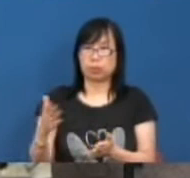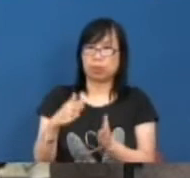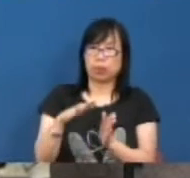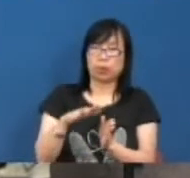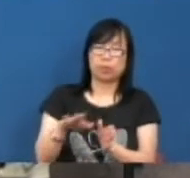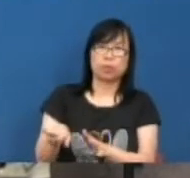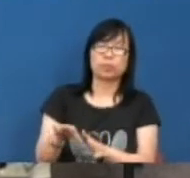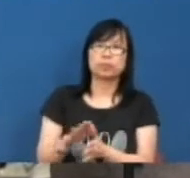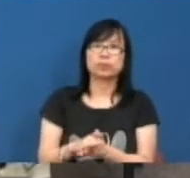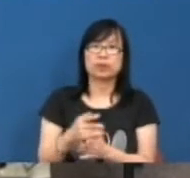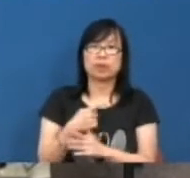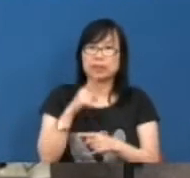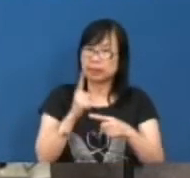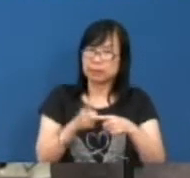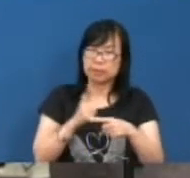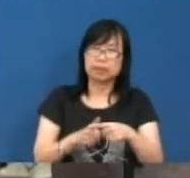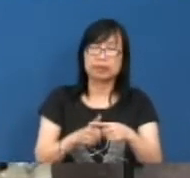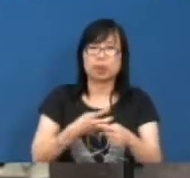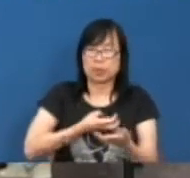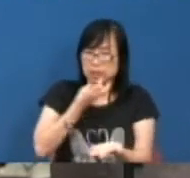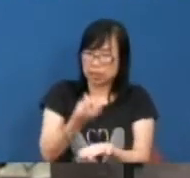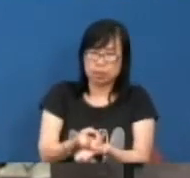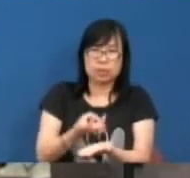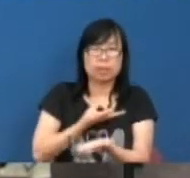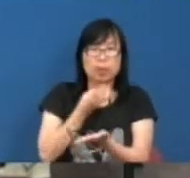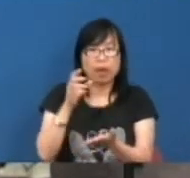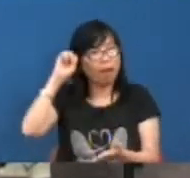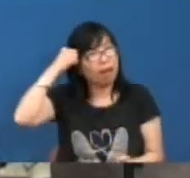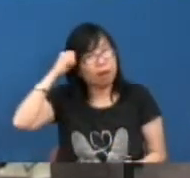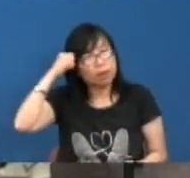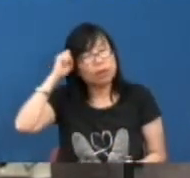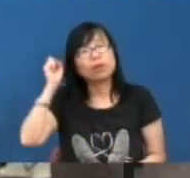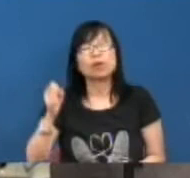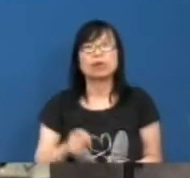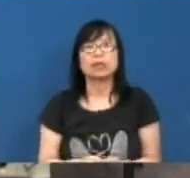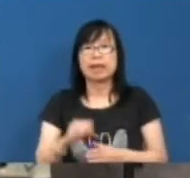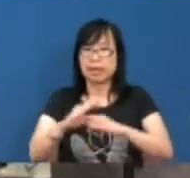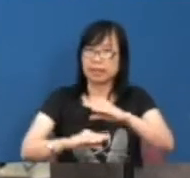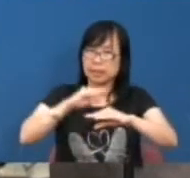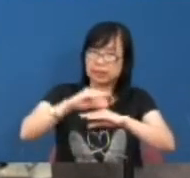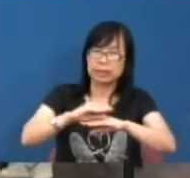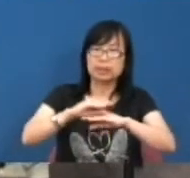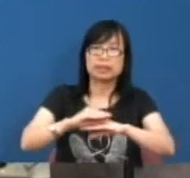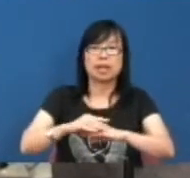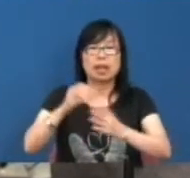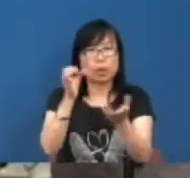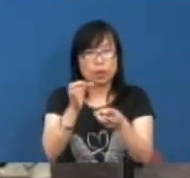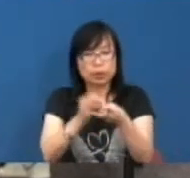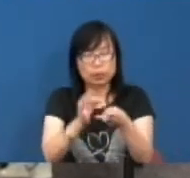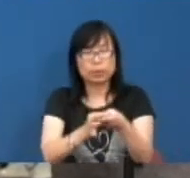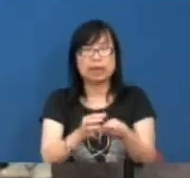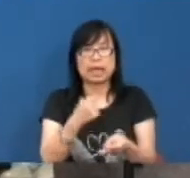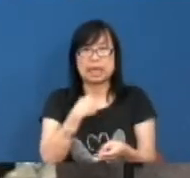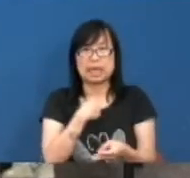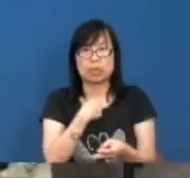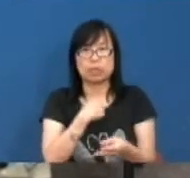得即係我哋係即係真係要好小心審慎咁樣去考慮適量興建居屋之外咧，其實應該